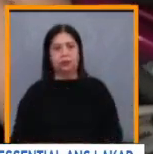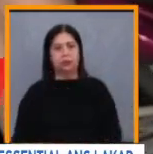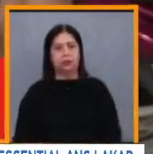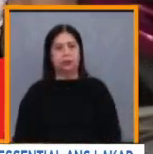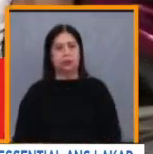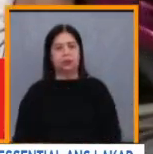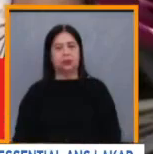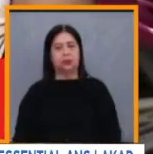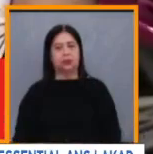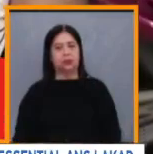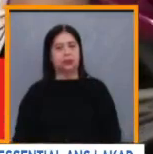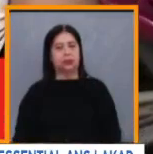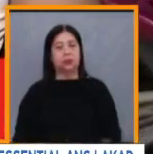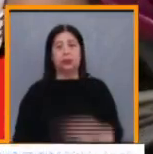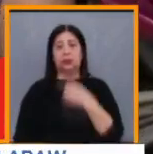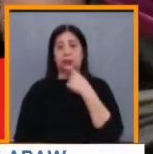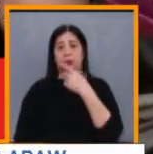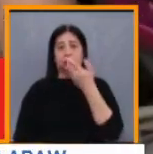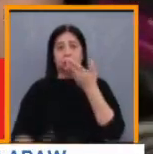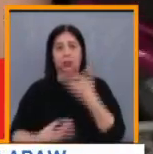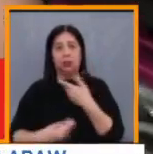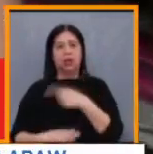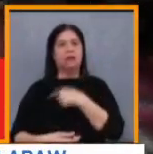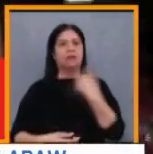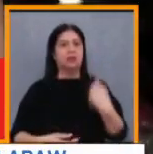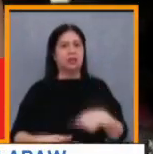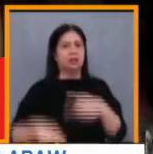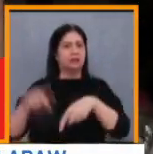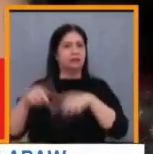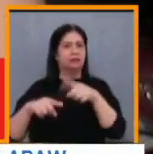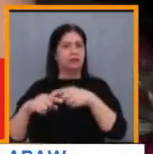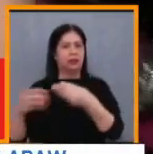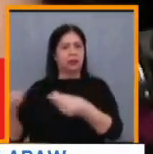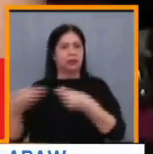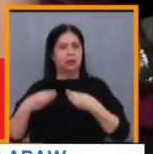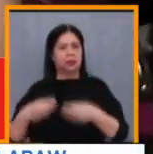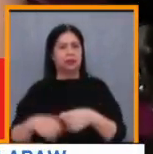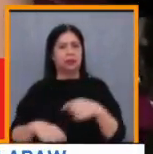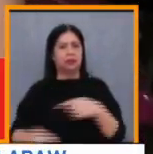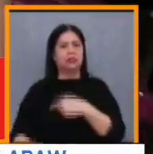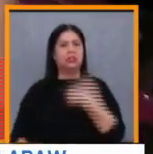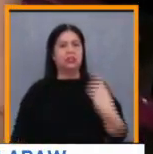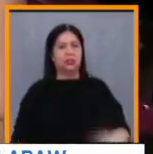Sabi niya daw, may Chinese daw po siyang ibibigay sa akin. Why? Chinese.